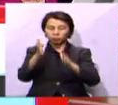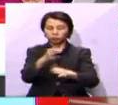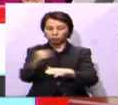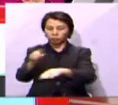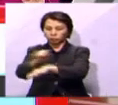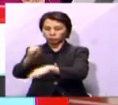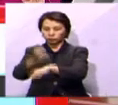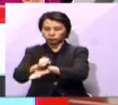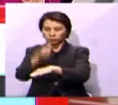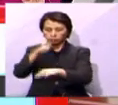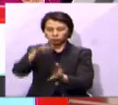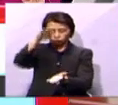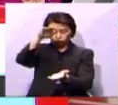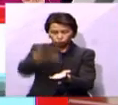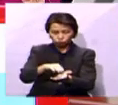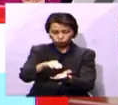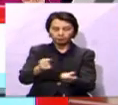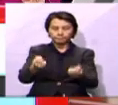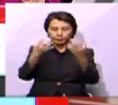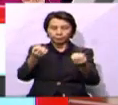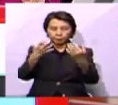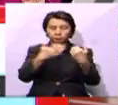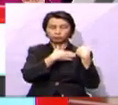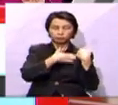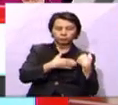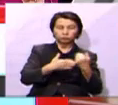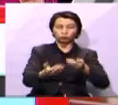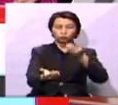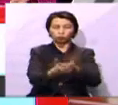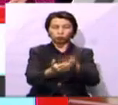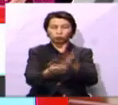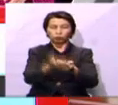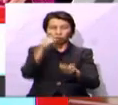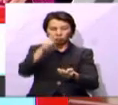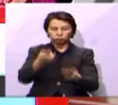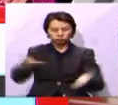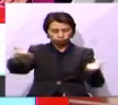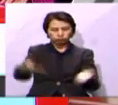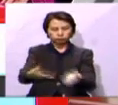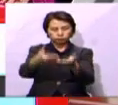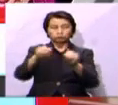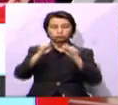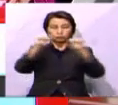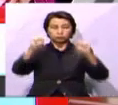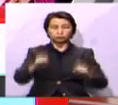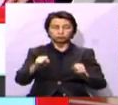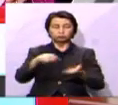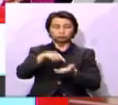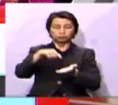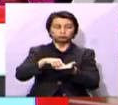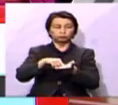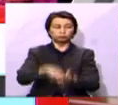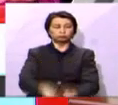Singapura mengurangkan sebanyak mungkin beban kewangan bagi memperkenalkan sistem ini.